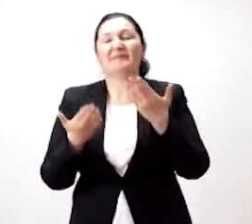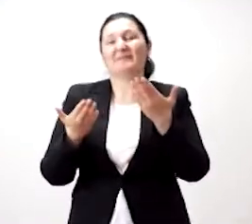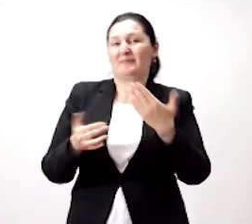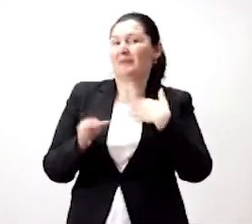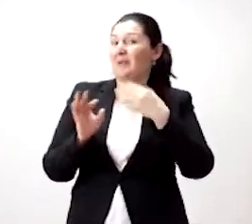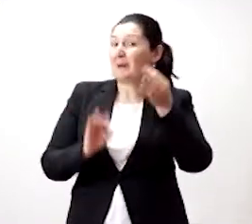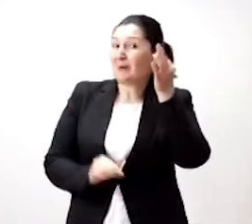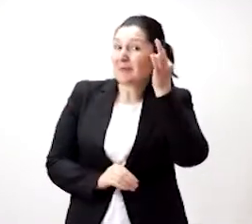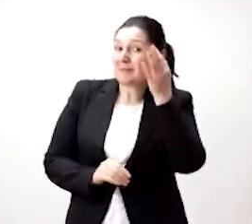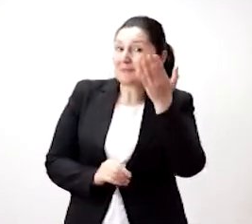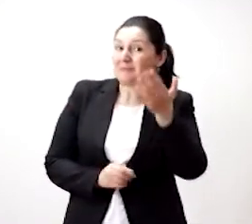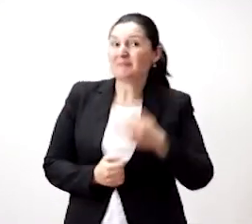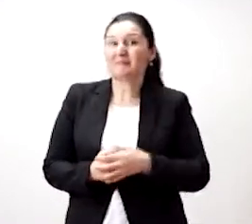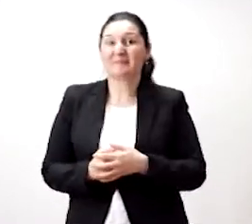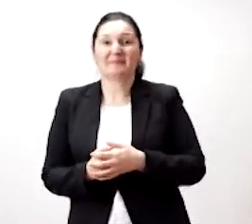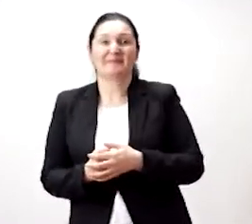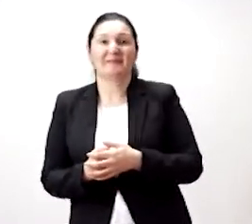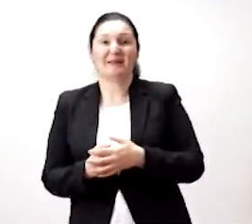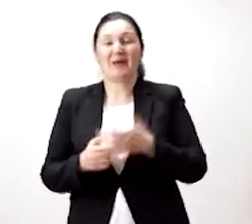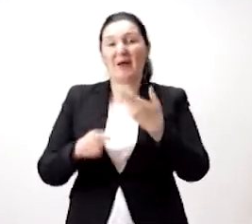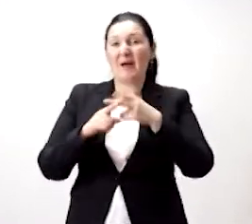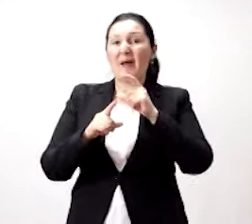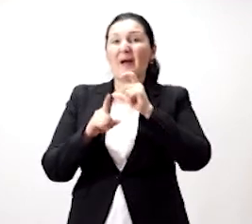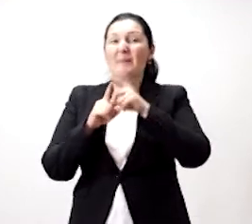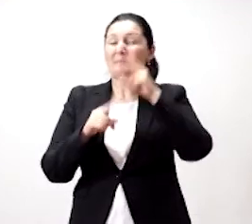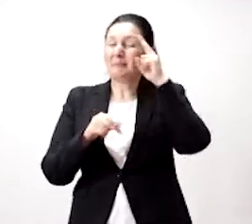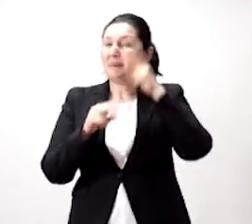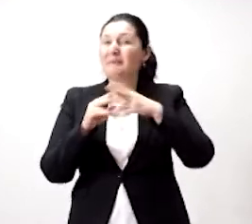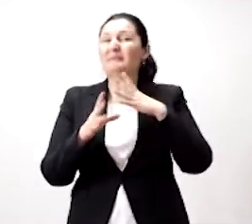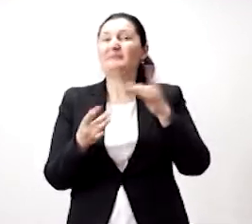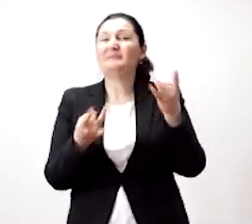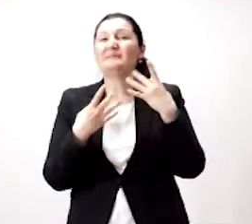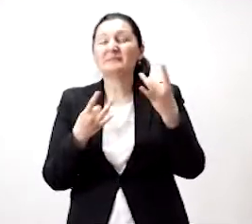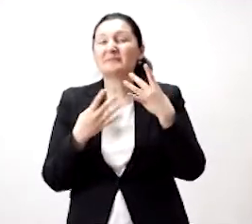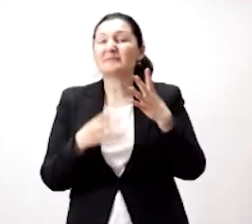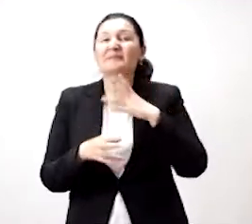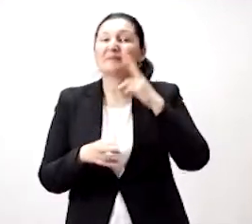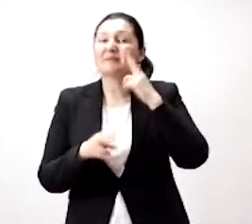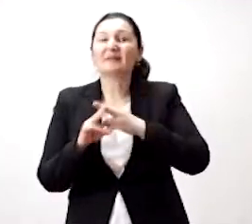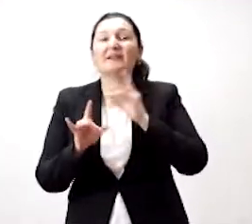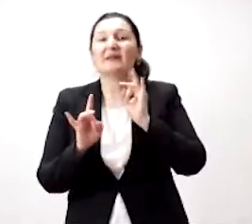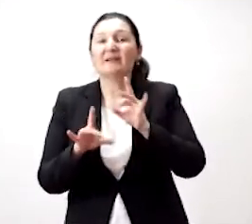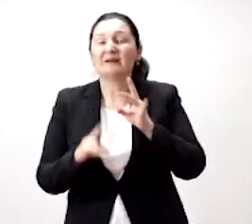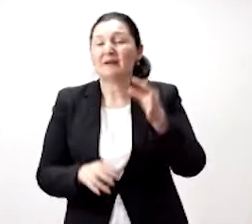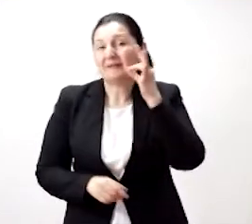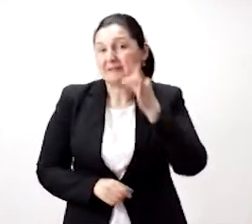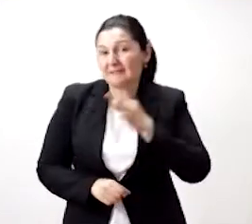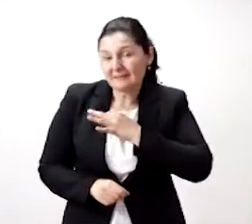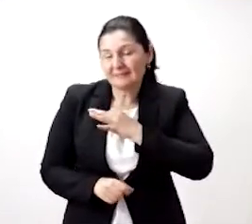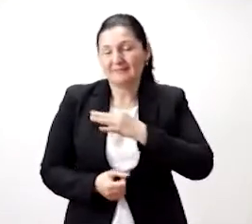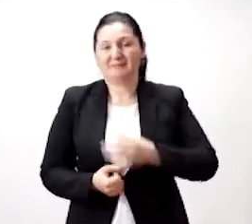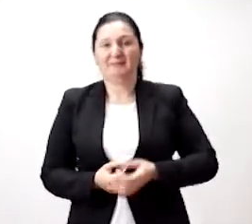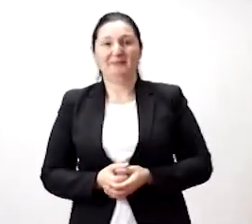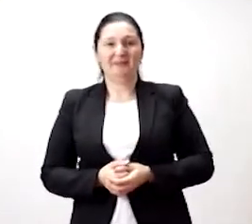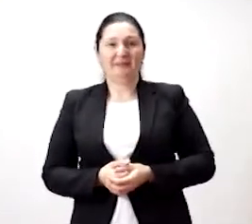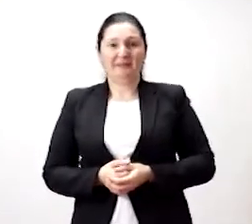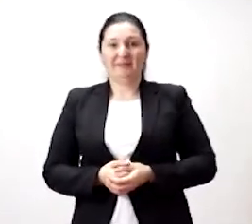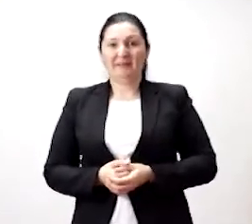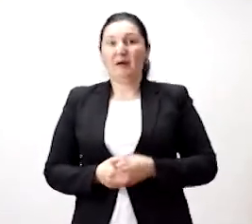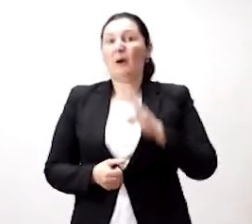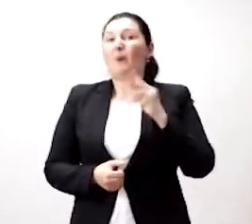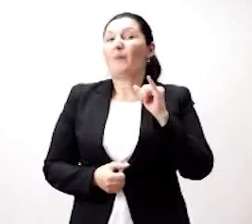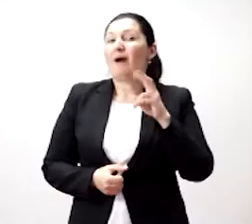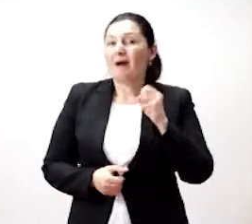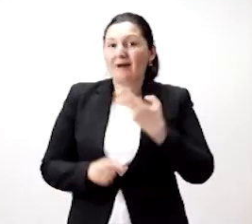با یادم اومد که با یادم اومد گپی برادرم. خای، برادرت چی گفت؟ با من گفته بود که کوالا